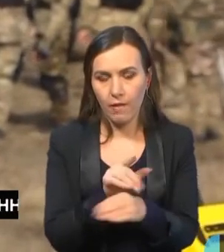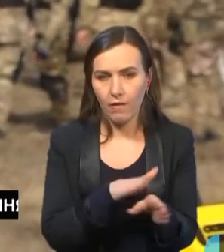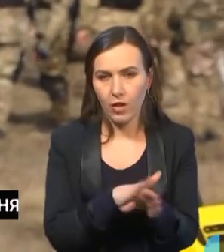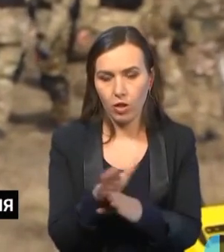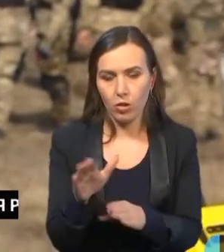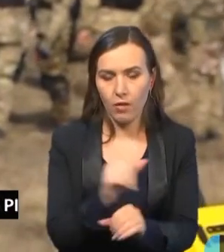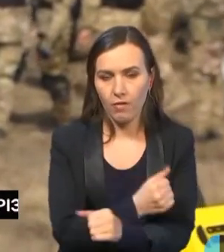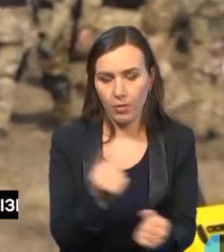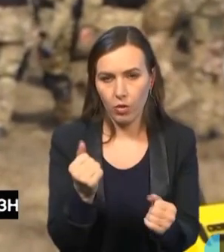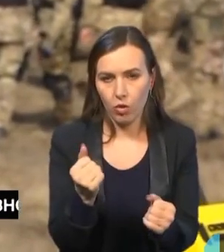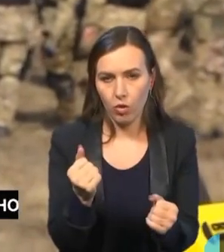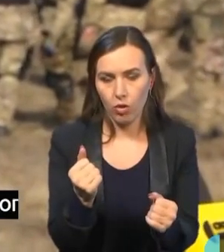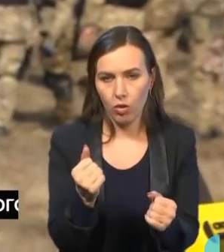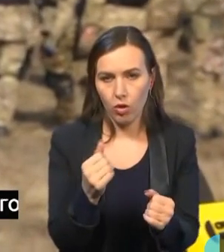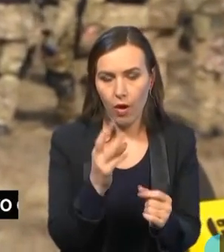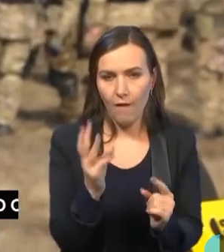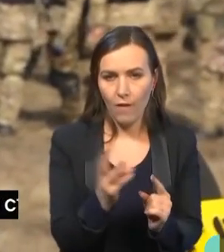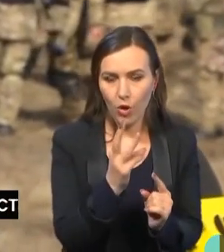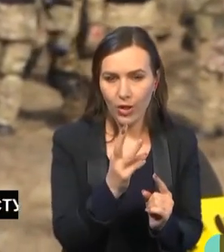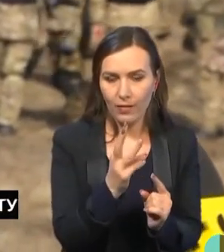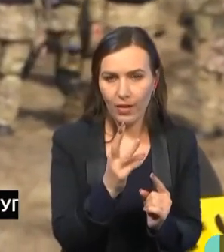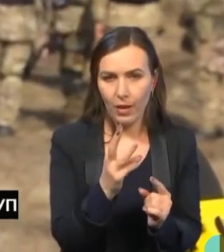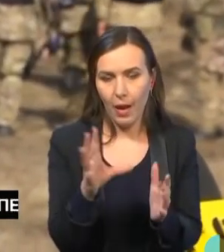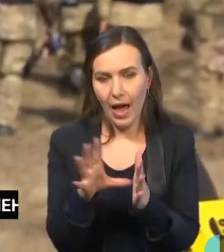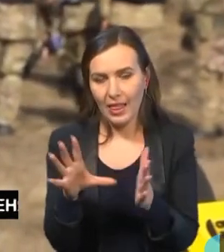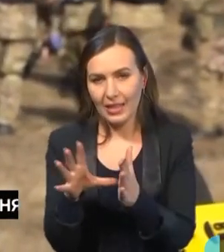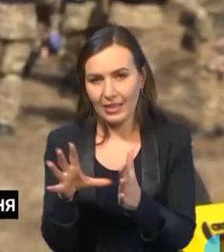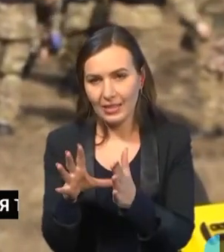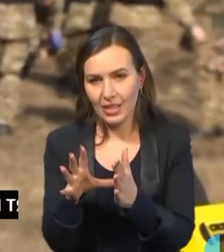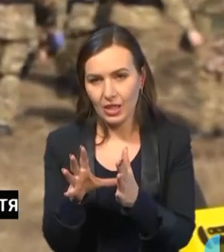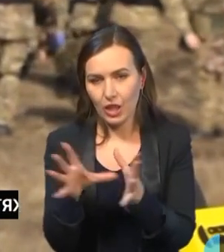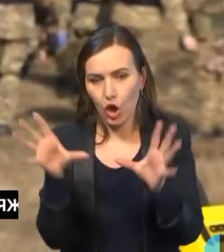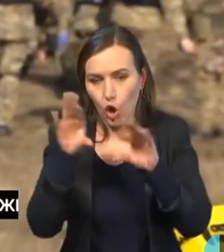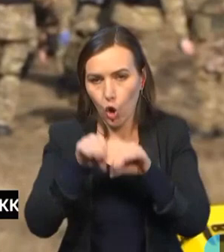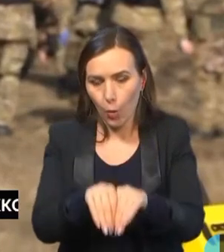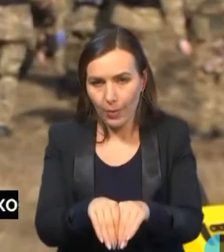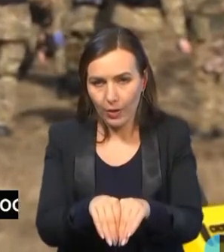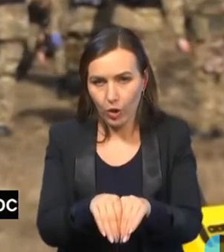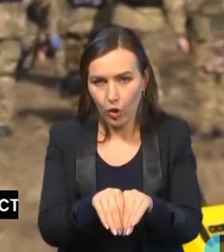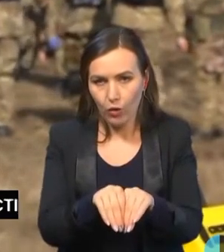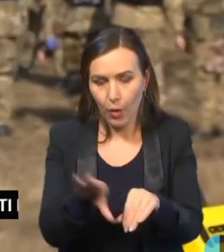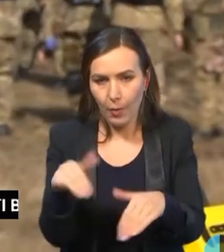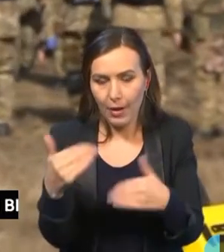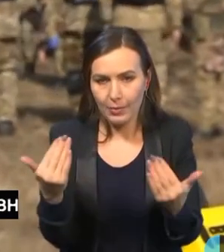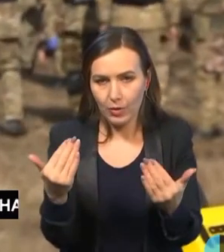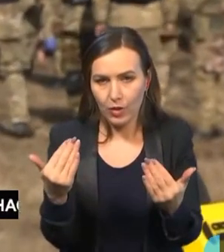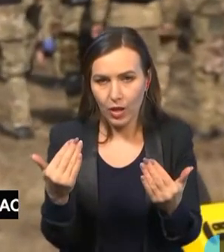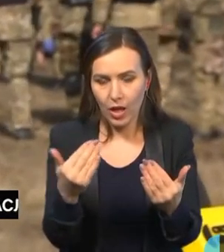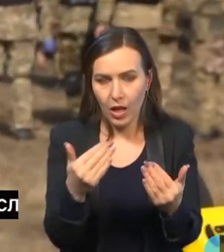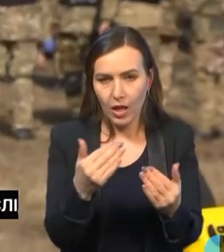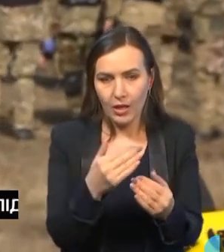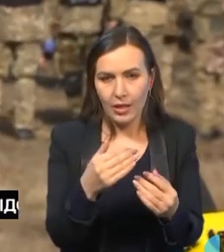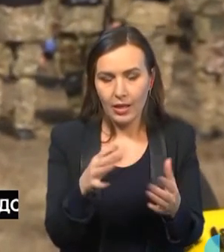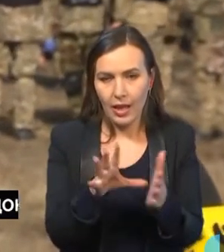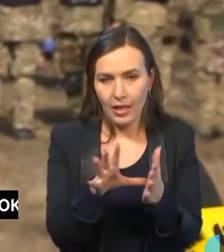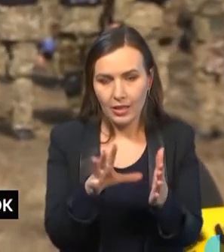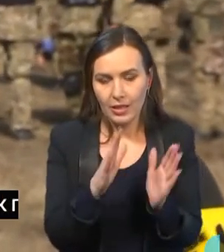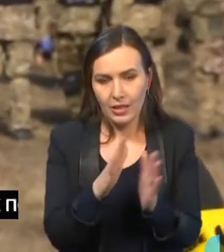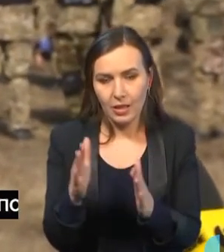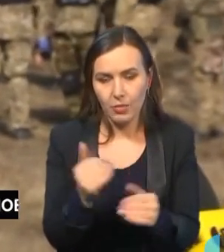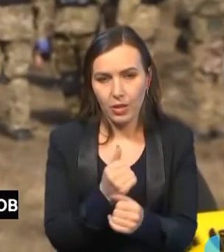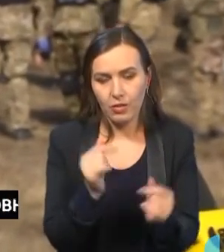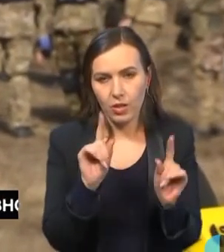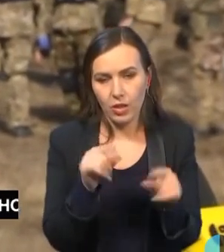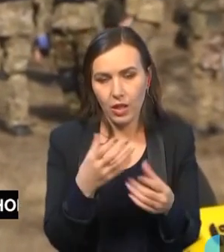вибуху вогневим, електричним, комбінованим способом, за допомогою детонуючого шнура, на електричних систем підриву, а також